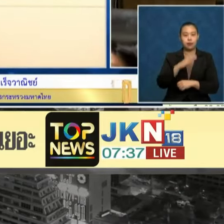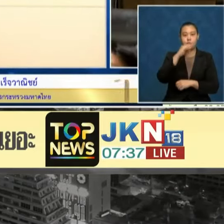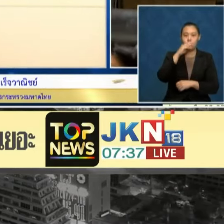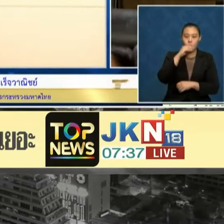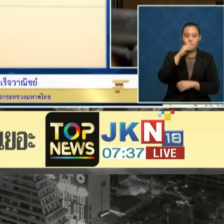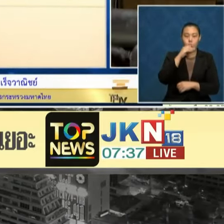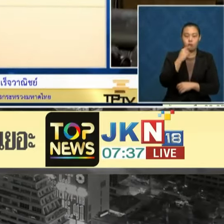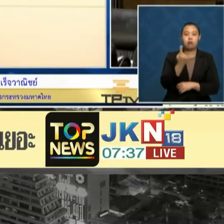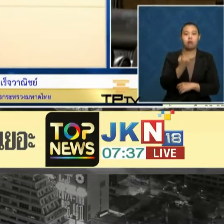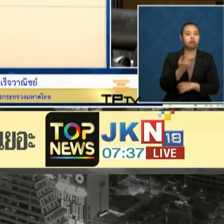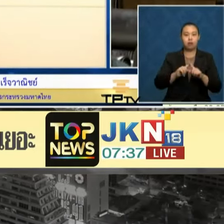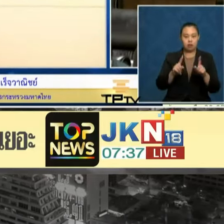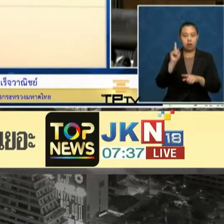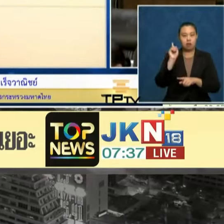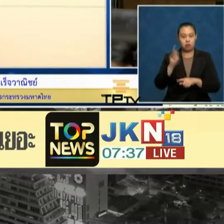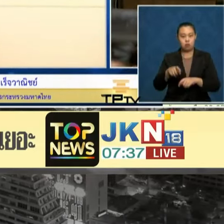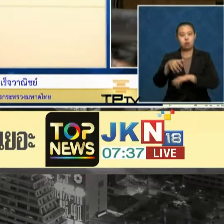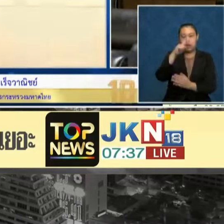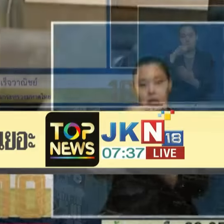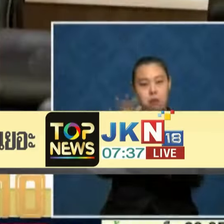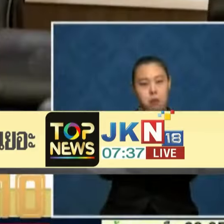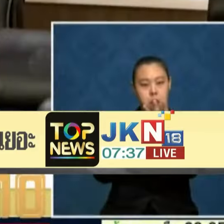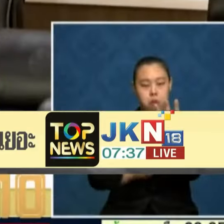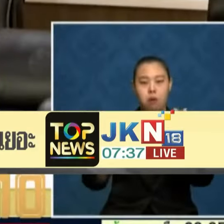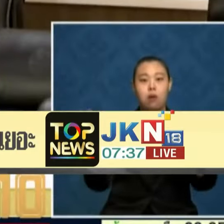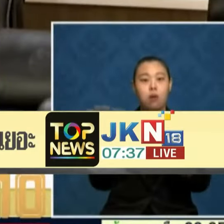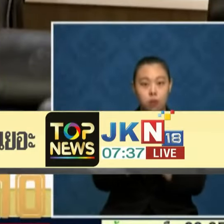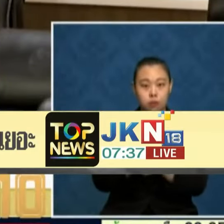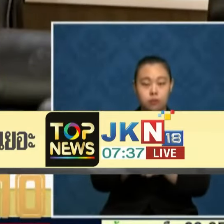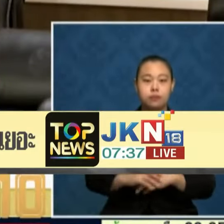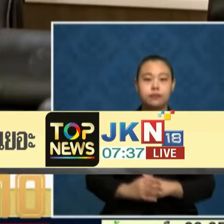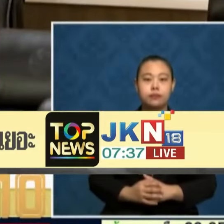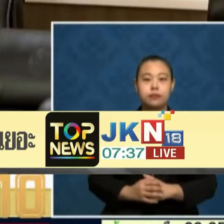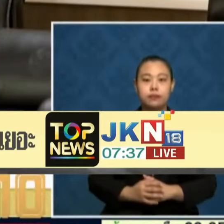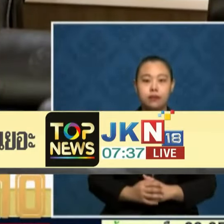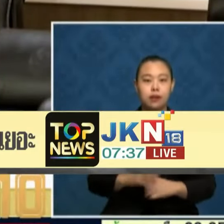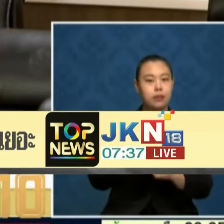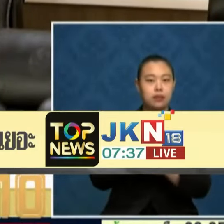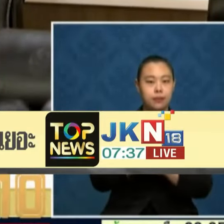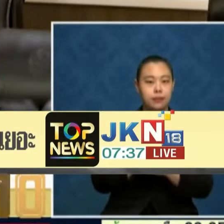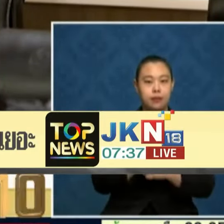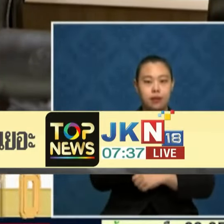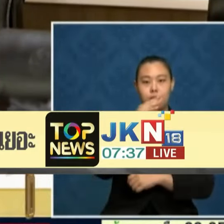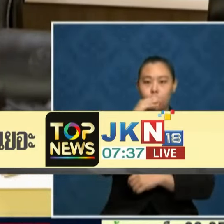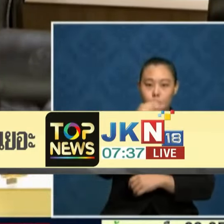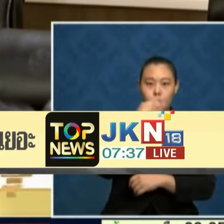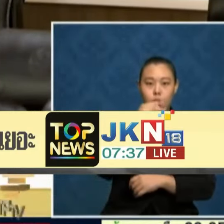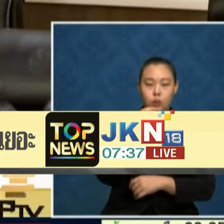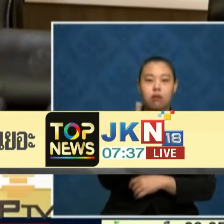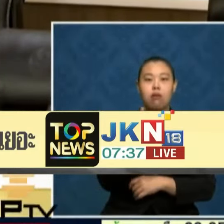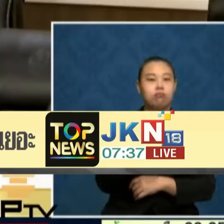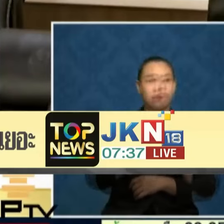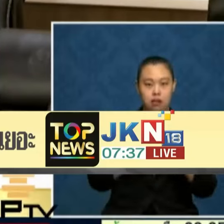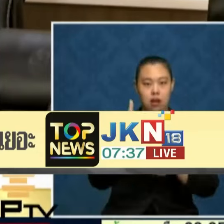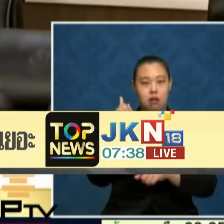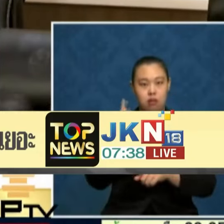ทำยังไงเดี๋ยวลองฟังตอนท้ายฮะ เราเองไม่สามารถที่จะทำงานได้เพียงแค่พูดแต่ไ